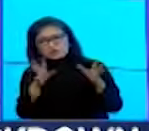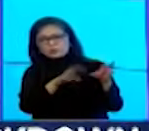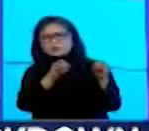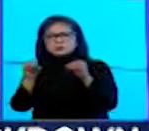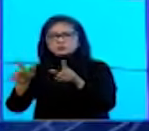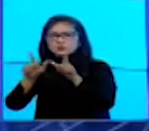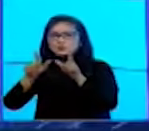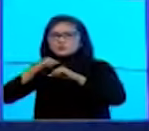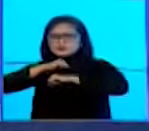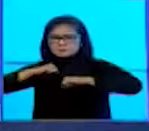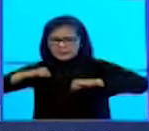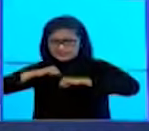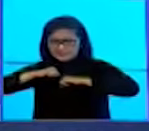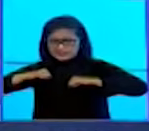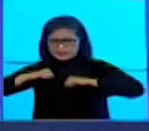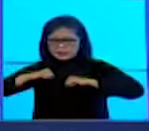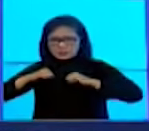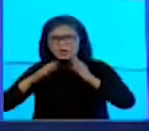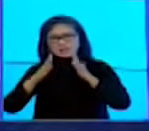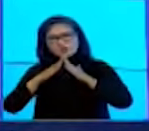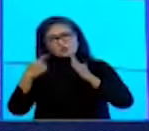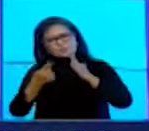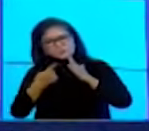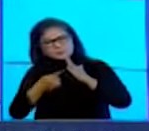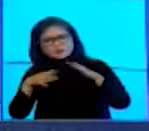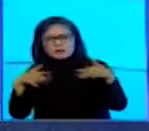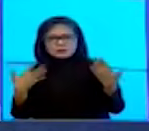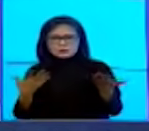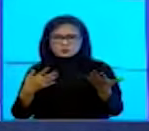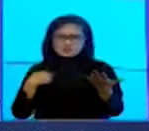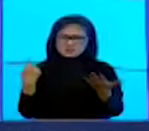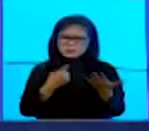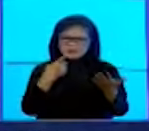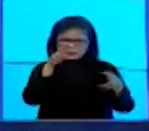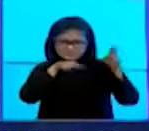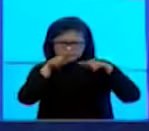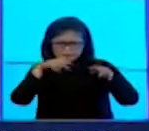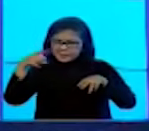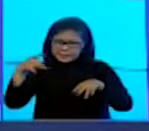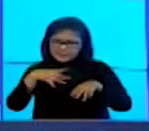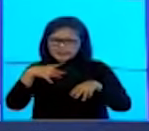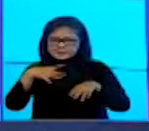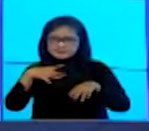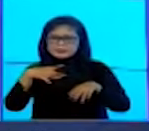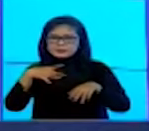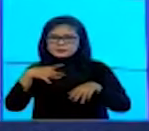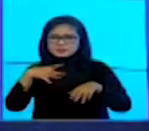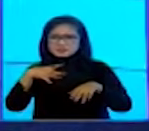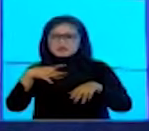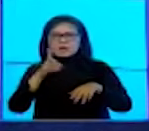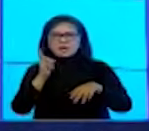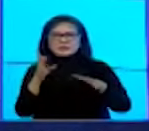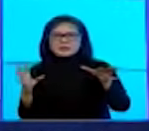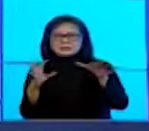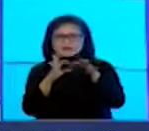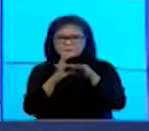Atlet. Bagi yang isolasi mandiri, tentu kita akan awasi bersama Satgas COVID-19 RT dan